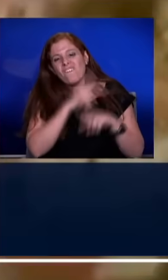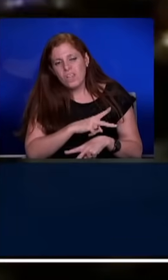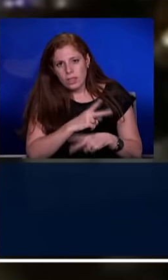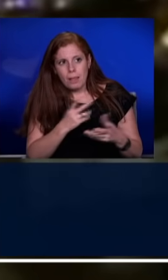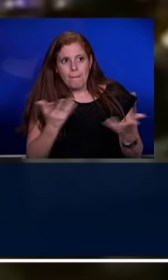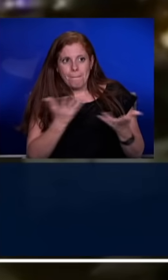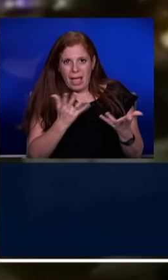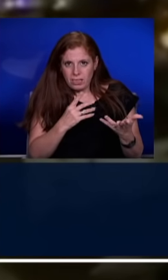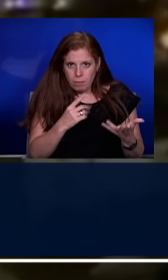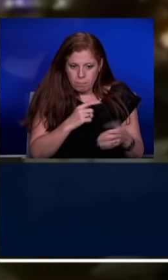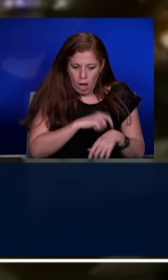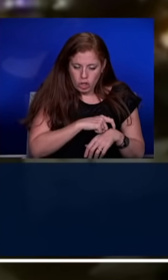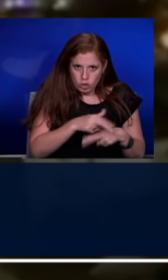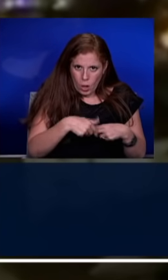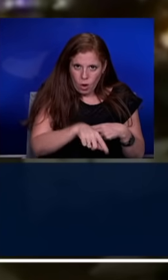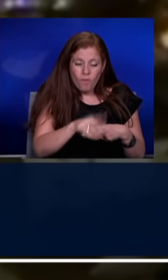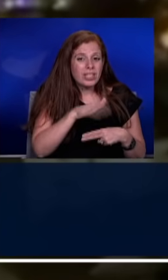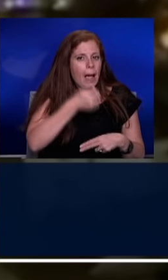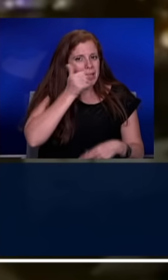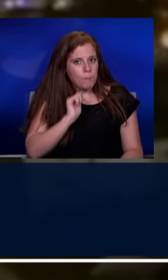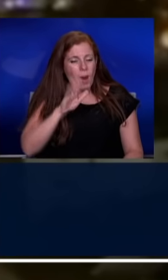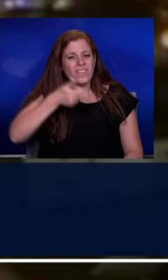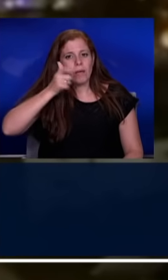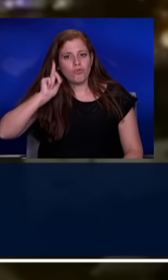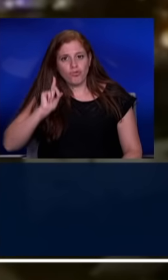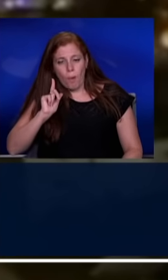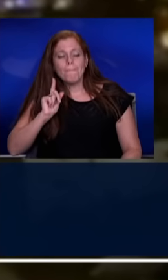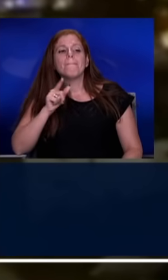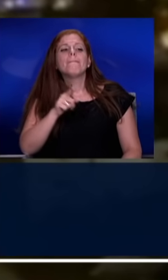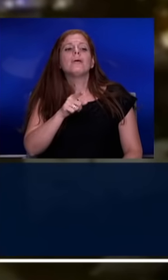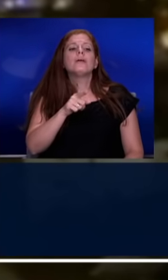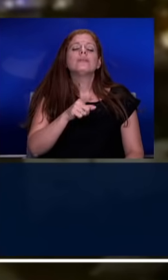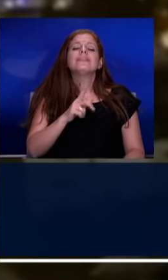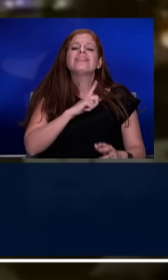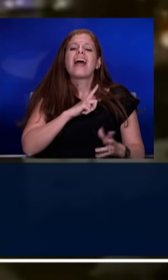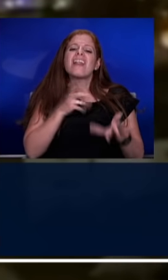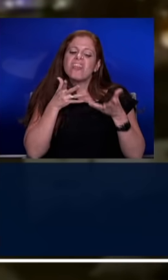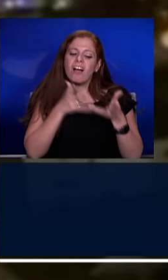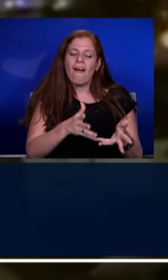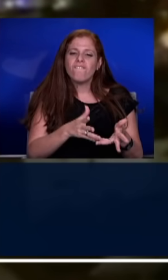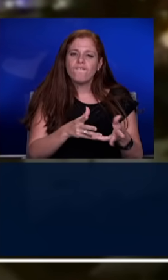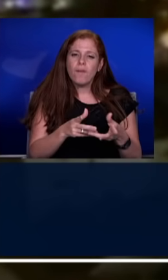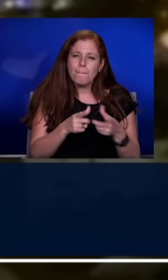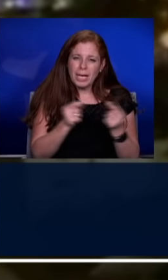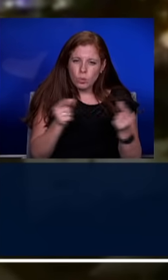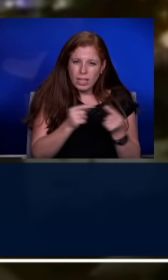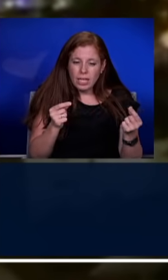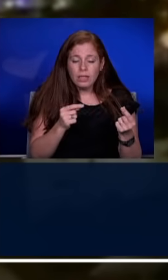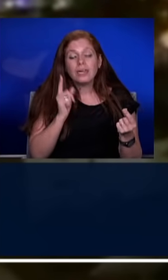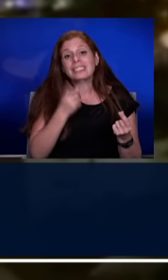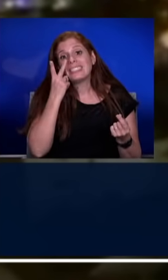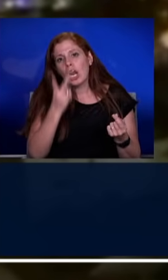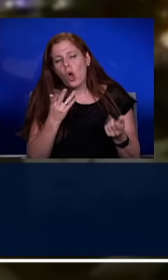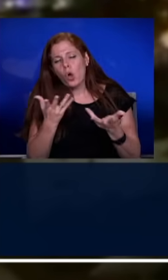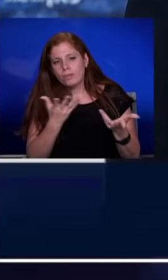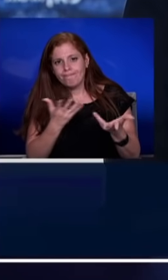בשעות הקרובות, גם אתמול, גם שלשום, בתגובה לירי של רקטות, צהל תקף ברצועת עזה, נצטרך לראות לאן זה